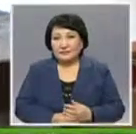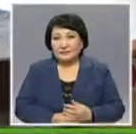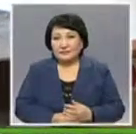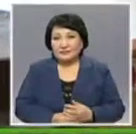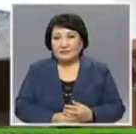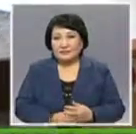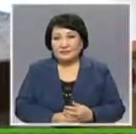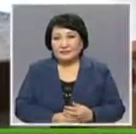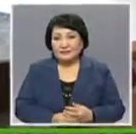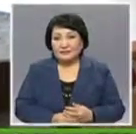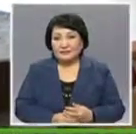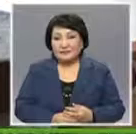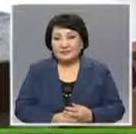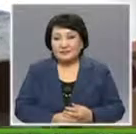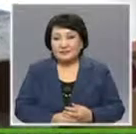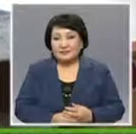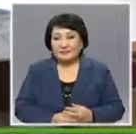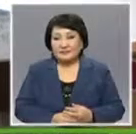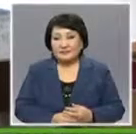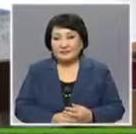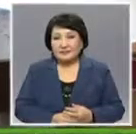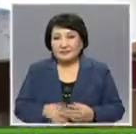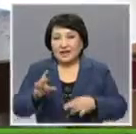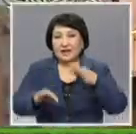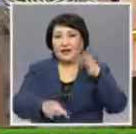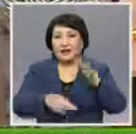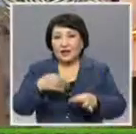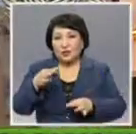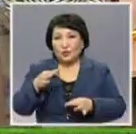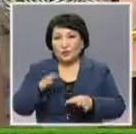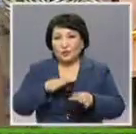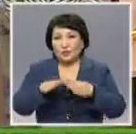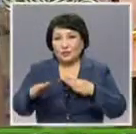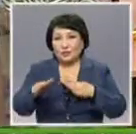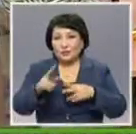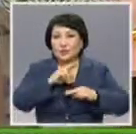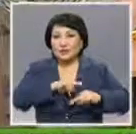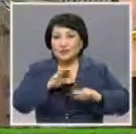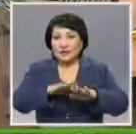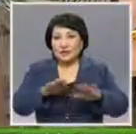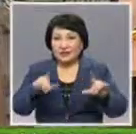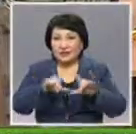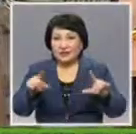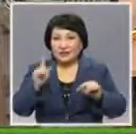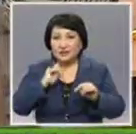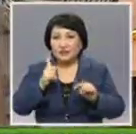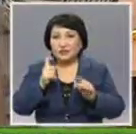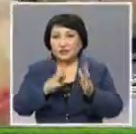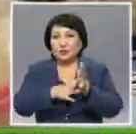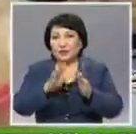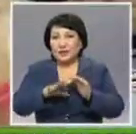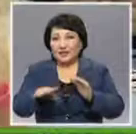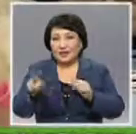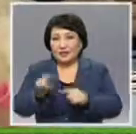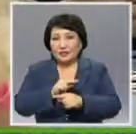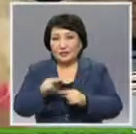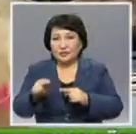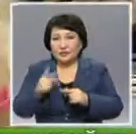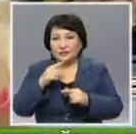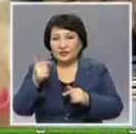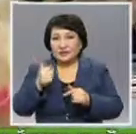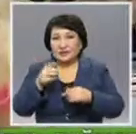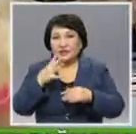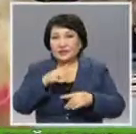жұқтап қапшы масқарла. Тәулік бойы жұмыс істейтін балабақшада әзірге 109 бала тәрбиеленуде. Қазір бейімдеу кезеңі